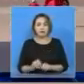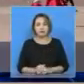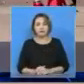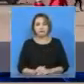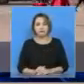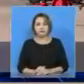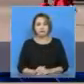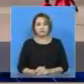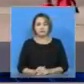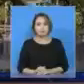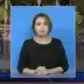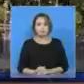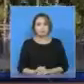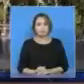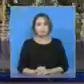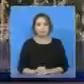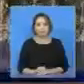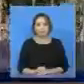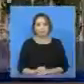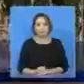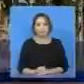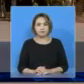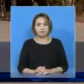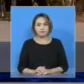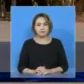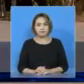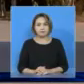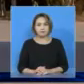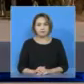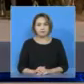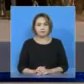тартқан жөн. Елдос Есенболұлы, Күлдана Абайқызы, Жанәділ Сағиев, Ақтөбе телеарнасы.